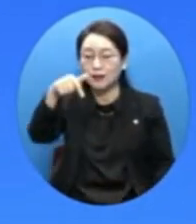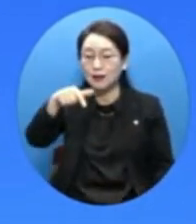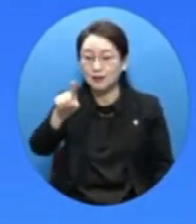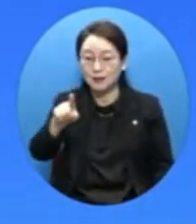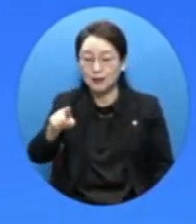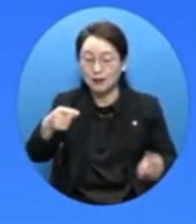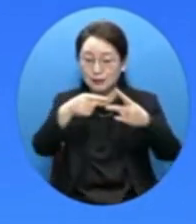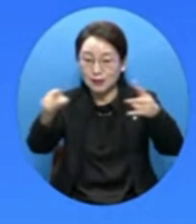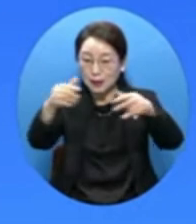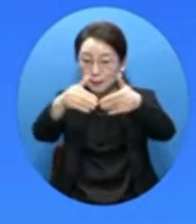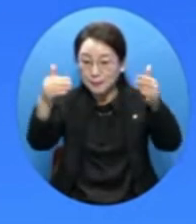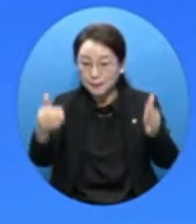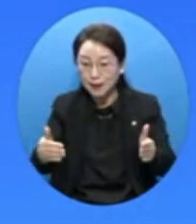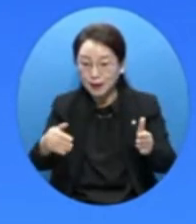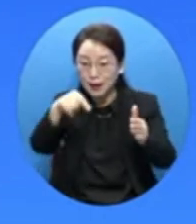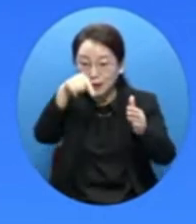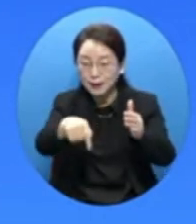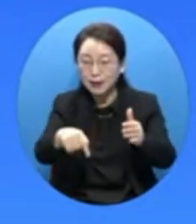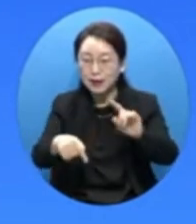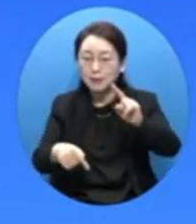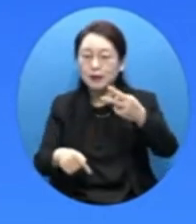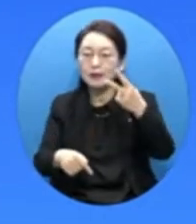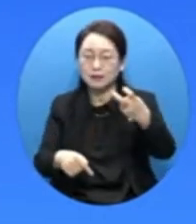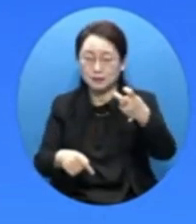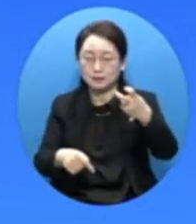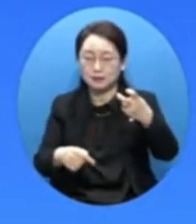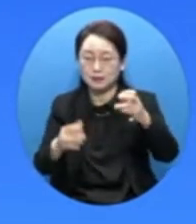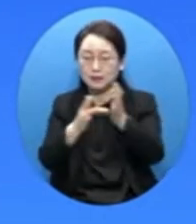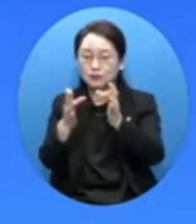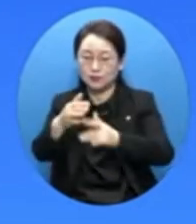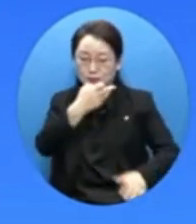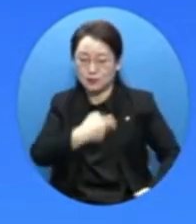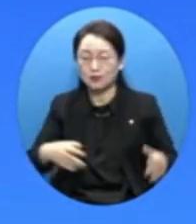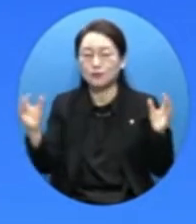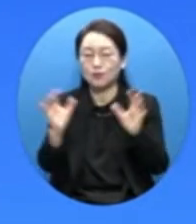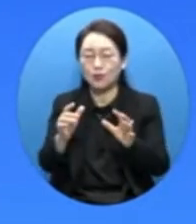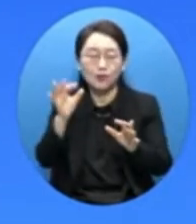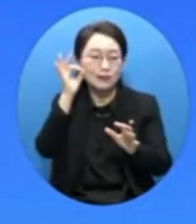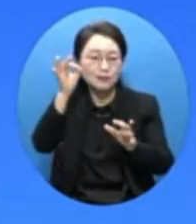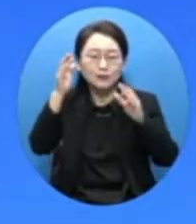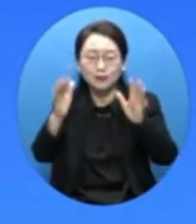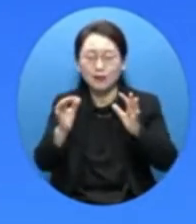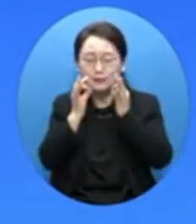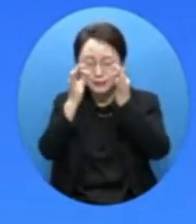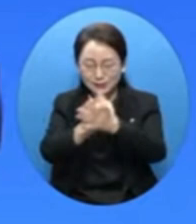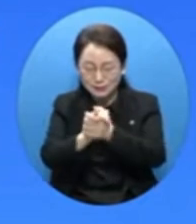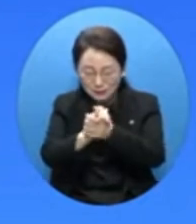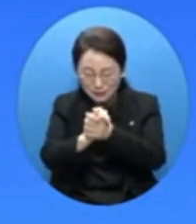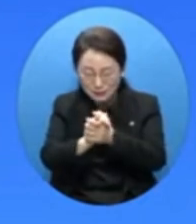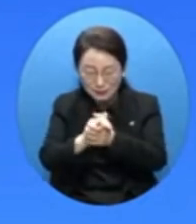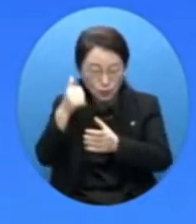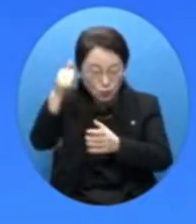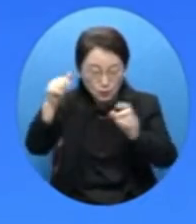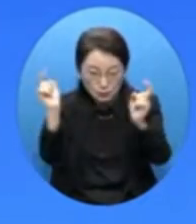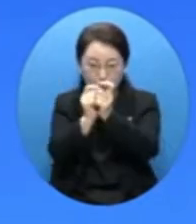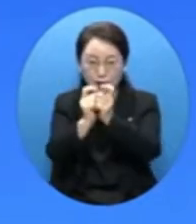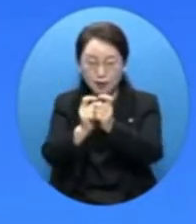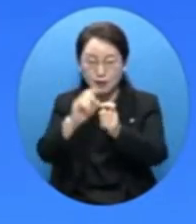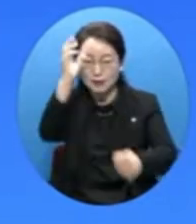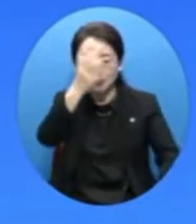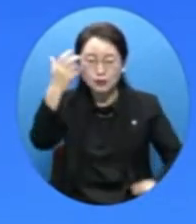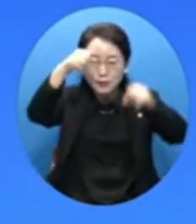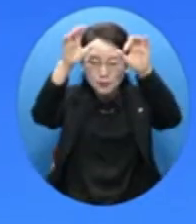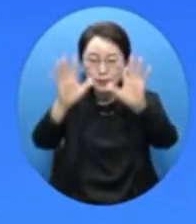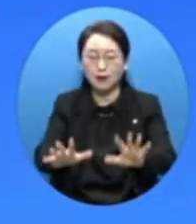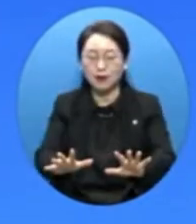마가다락방에서 120명의 예수님의 제자들이 함께 모여 열흘 동안 간절히 기도했을 때 오순절 날 성령이 임했습니다. 이